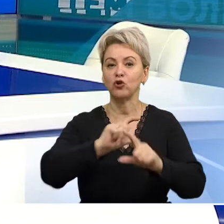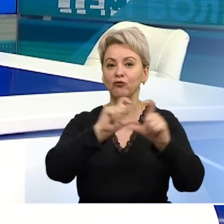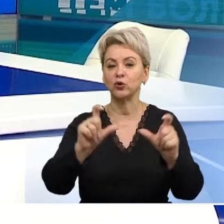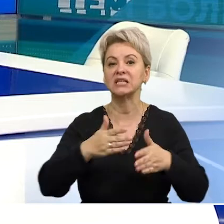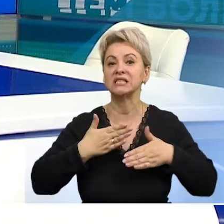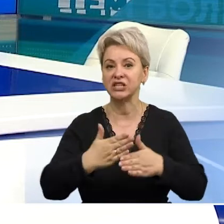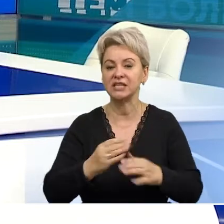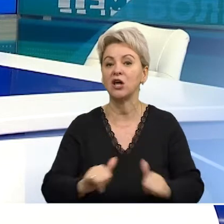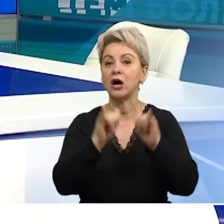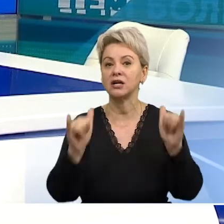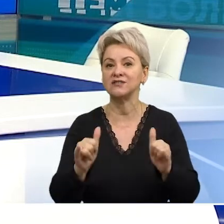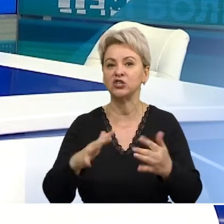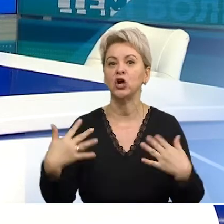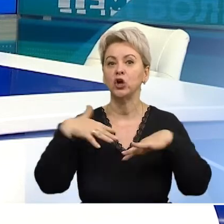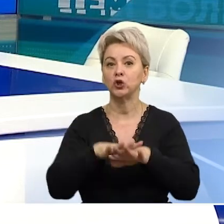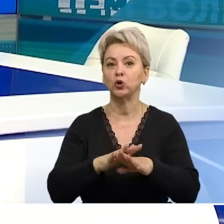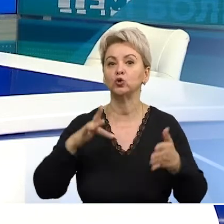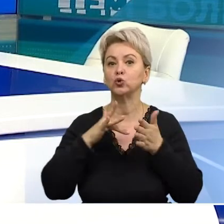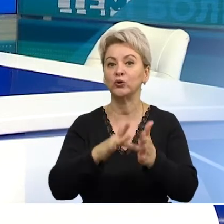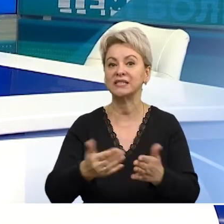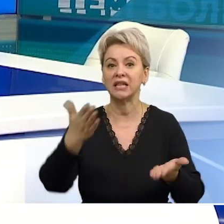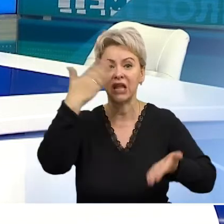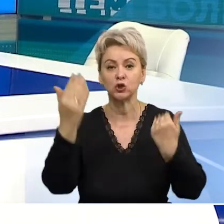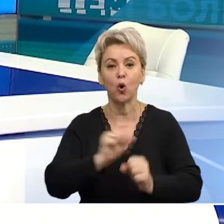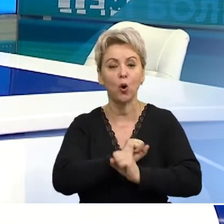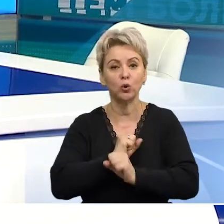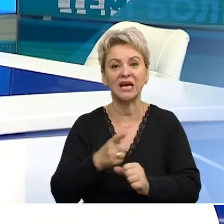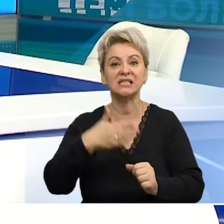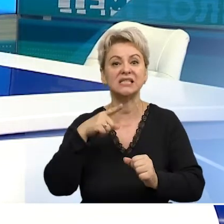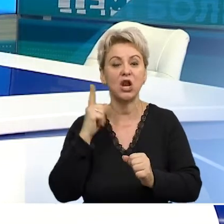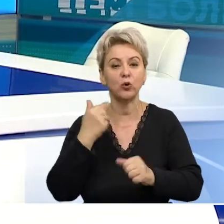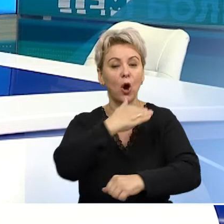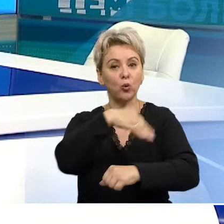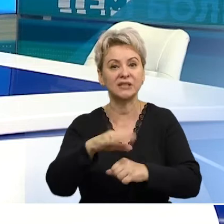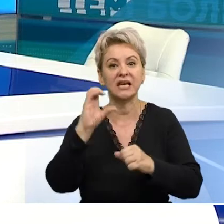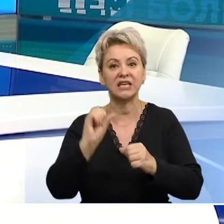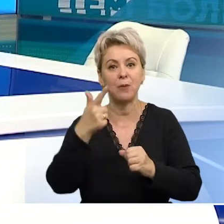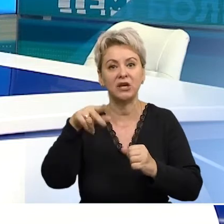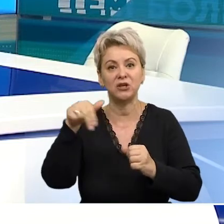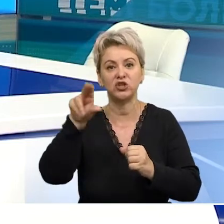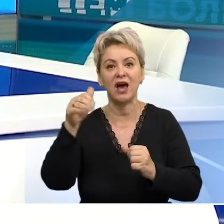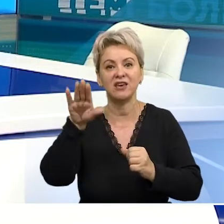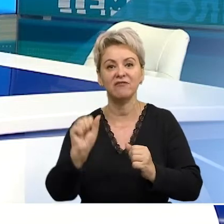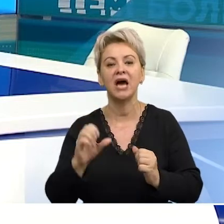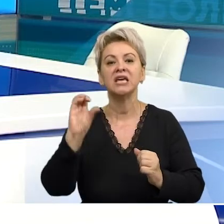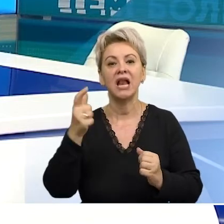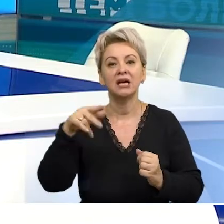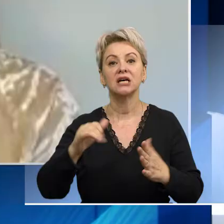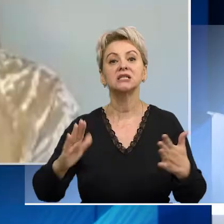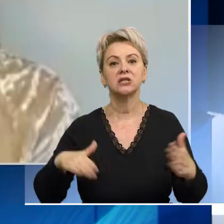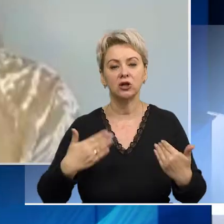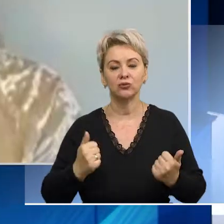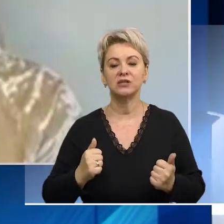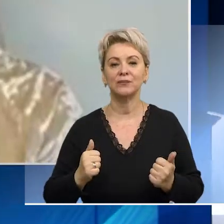регионального фонда содействия развития инклюзивного туризма, досуга и отдыха «Зеленая улица» Елена Перепечаева. Елена,